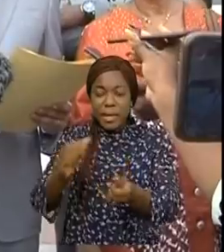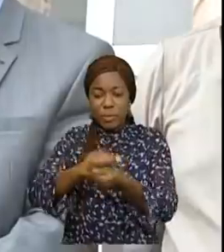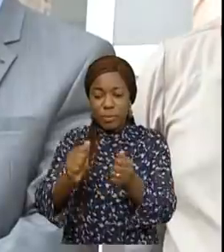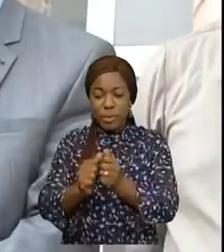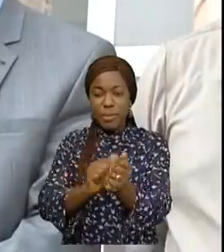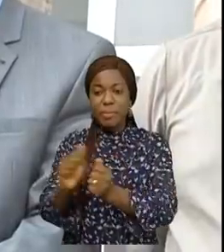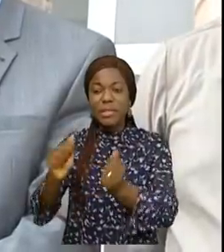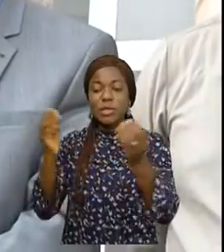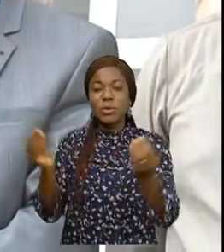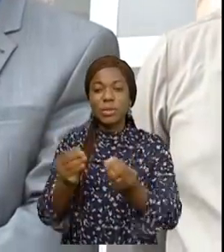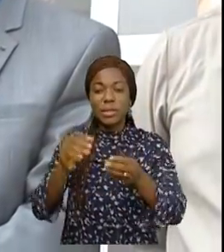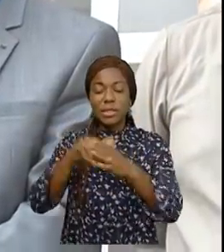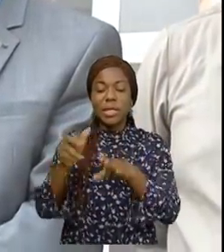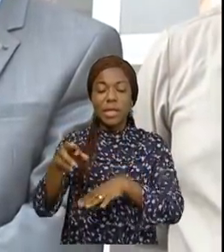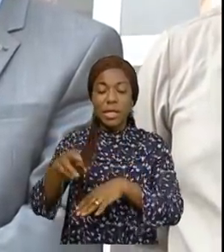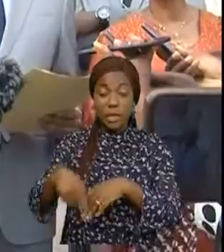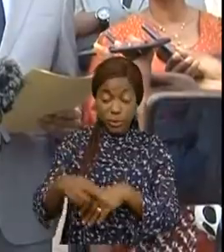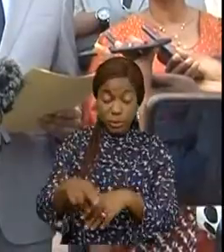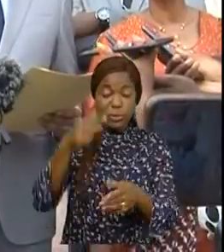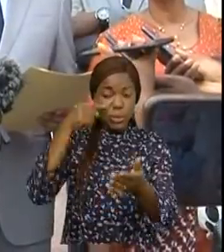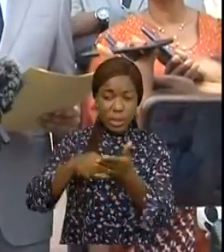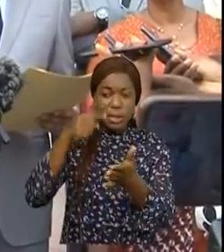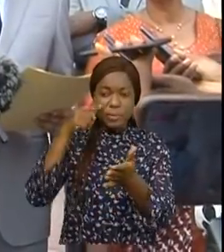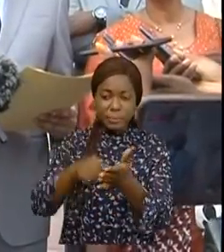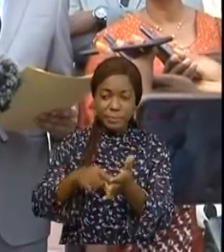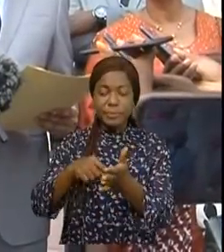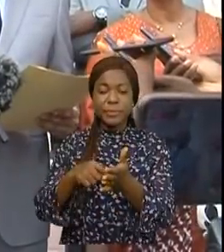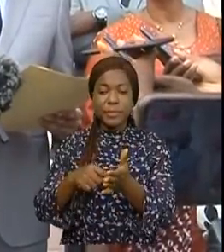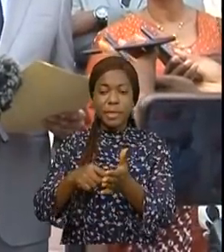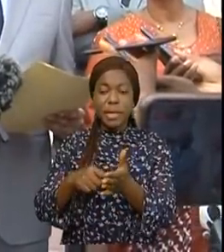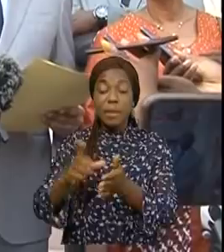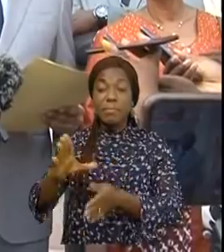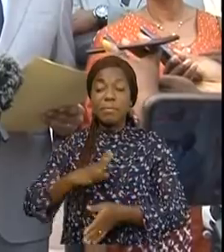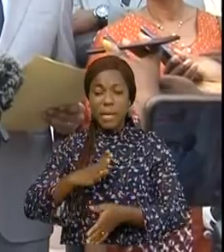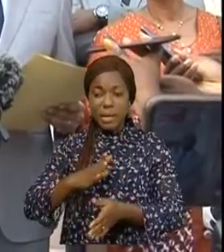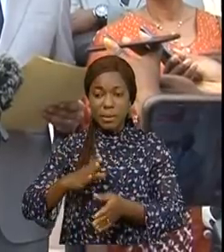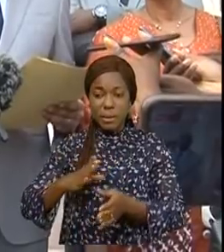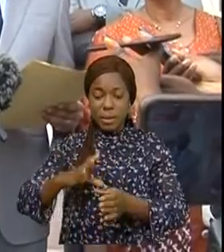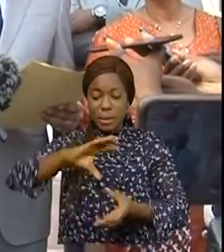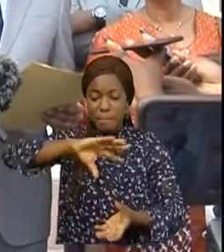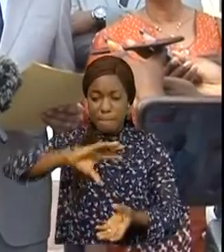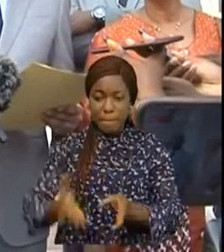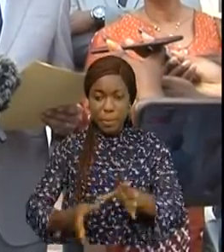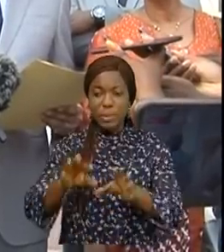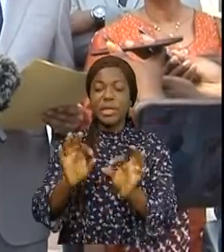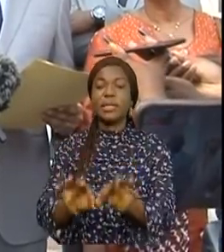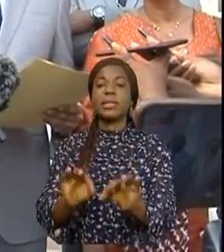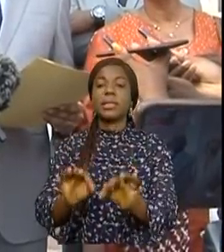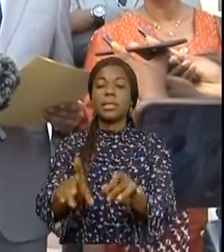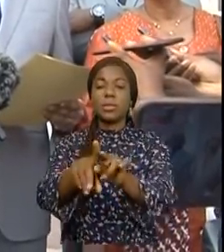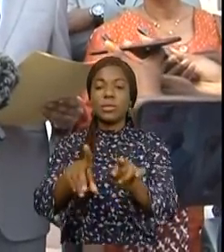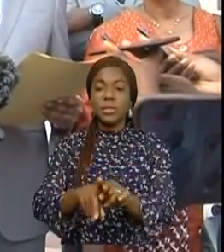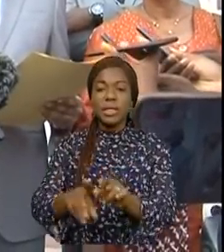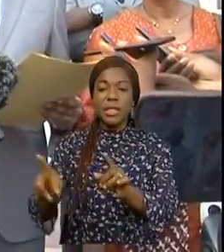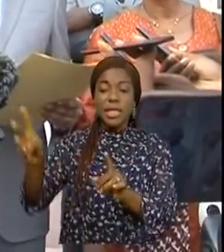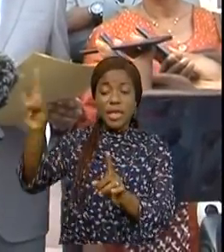de son impact sur la région. Il continue à se remarquer avec inquiétude des tremblements de terre très récurrents qui ébranlent violemment